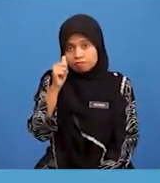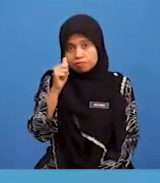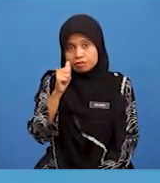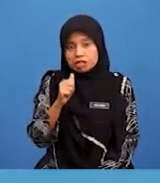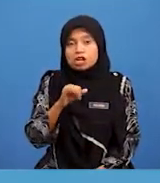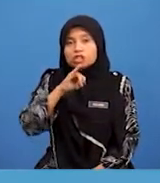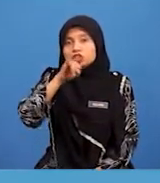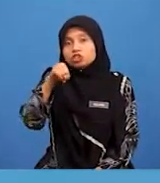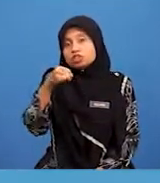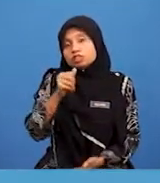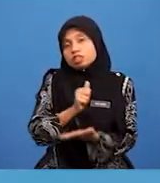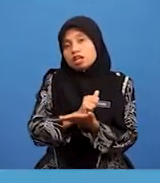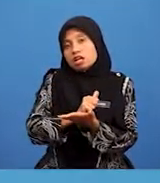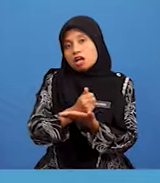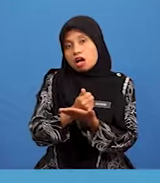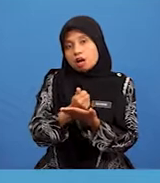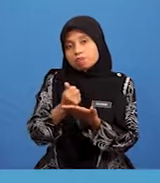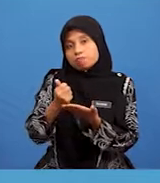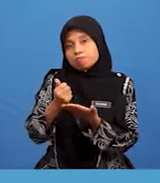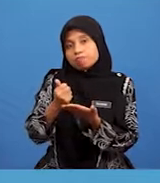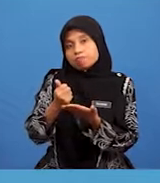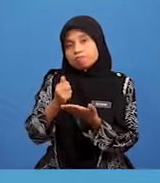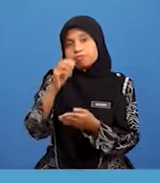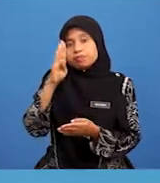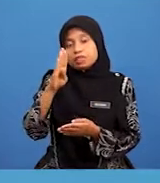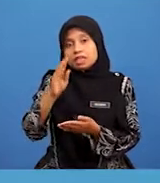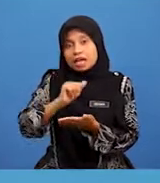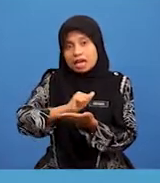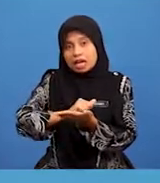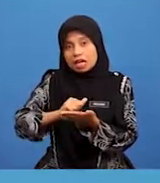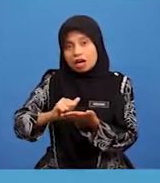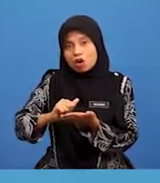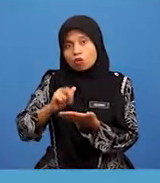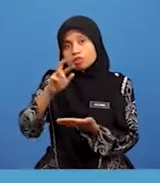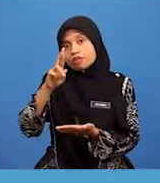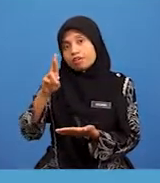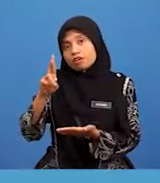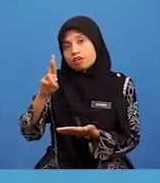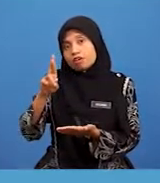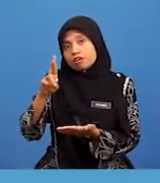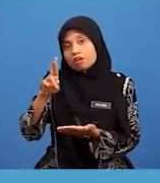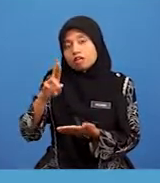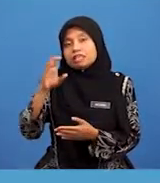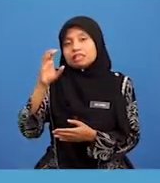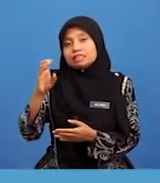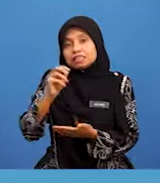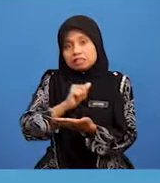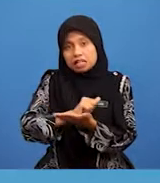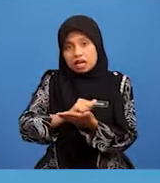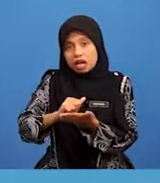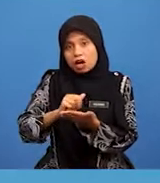Am, B. Akaun realisasi, C. Akaun modal perkongsi,